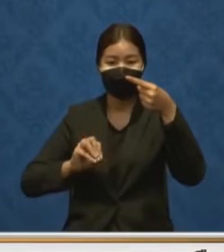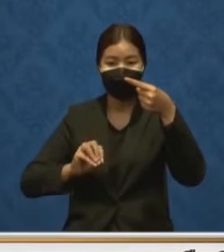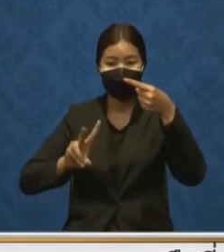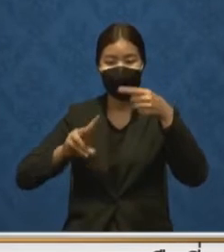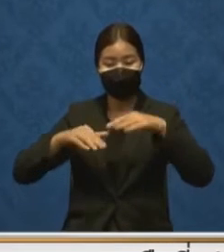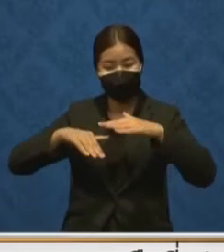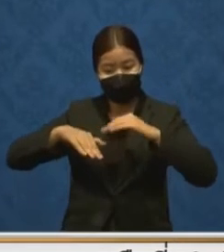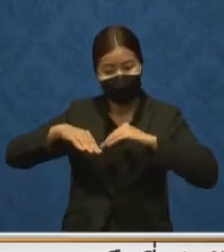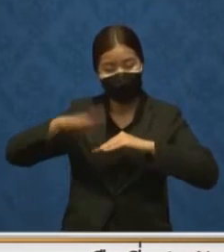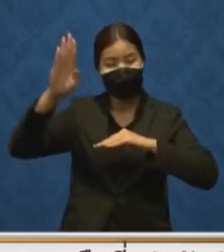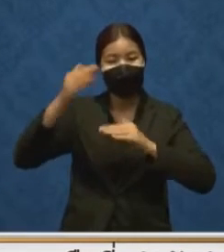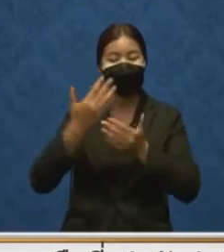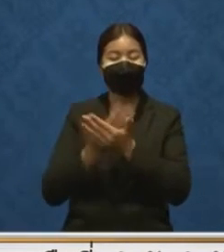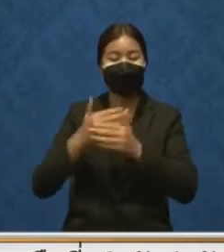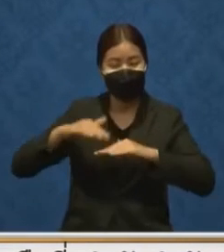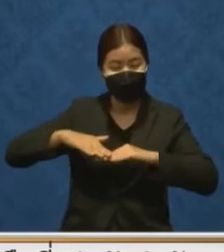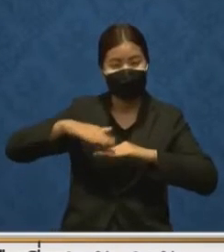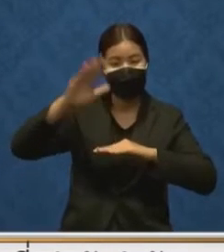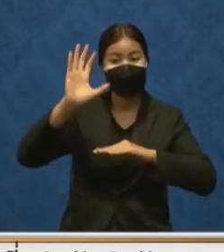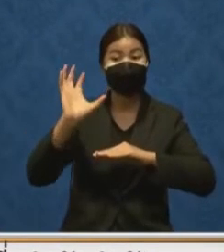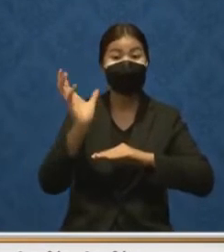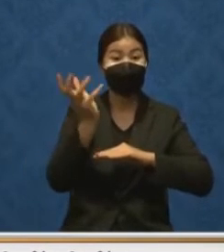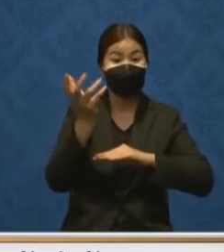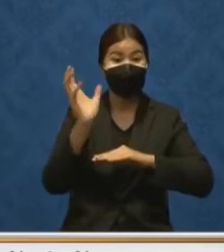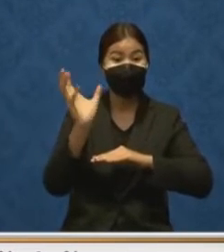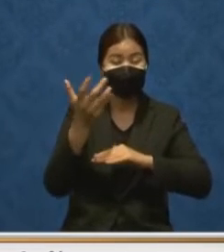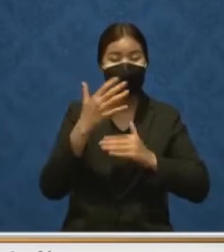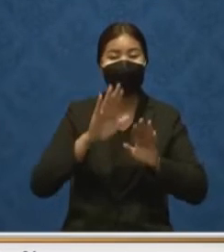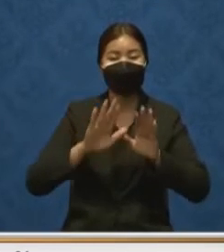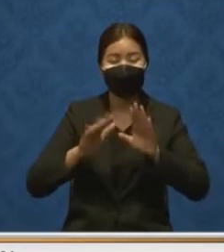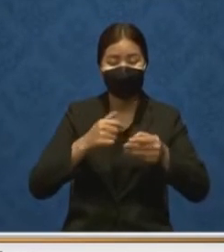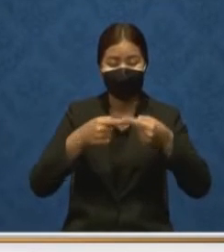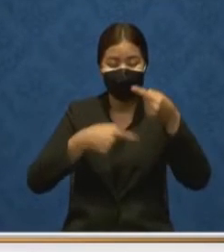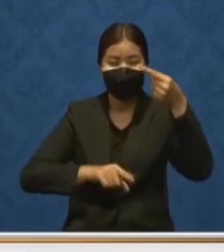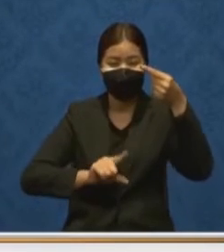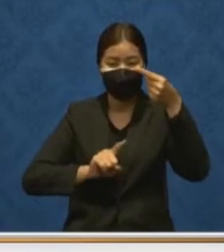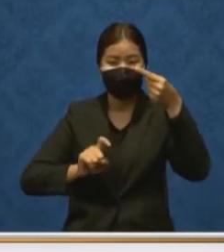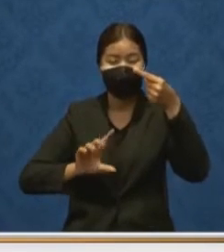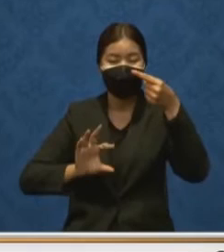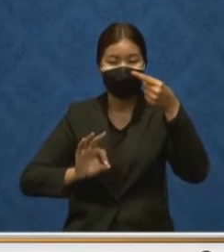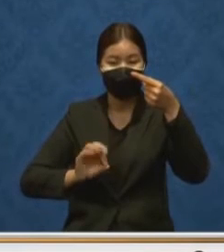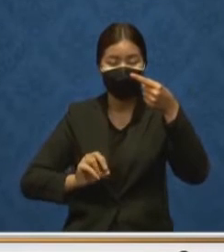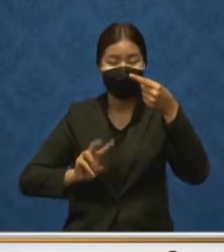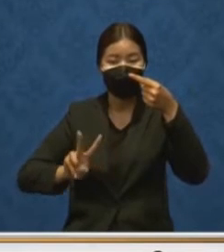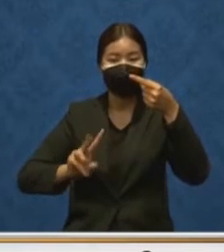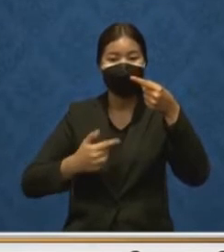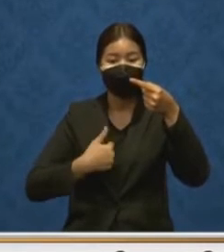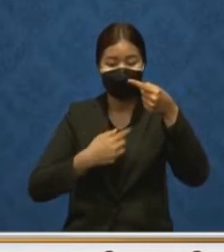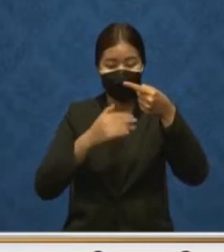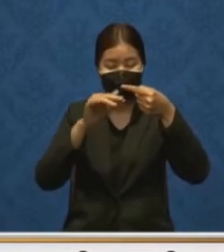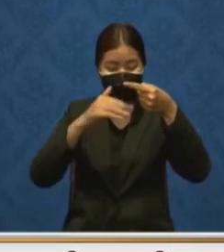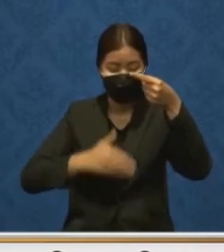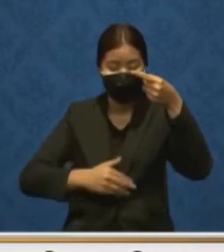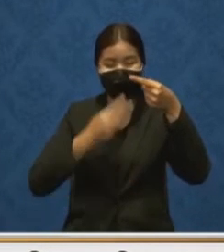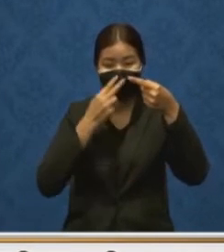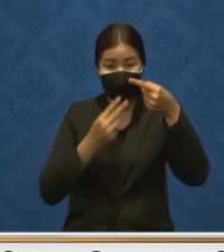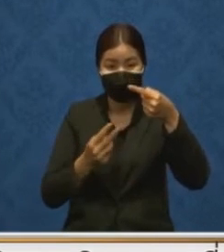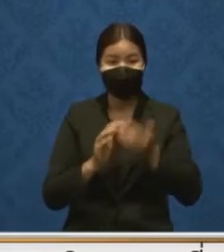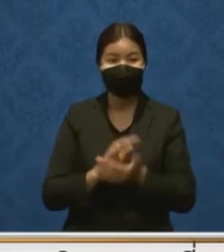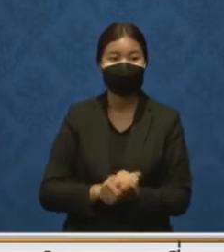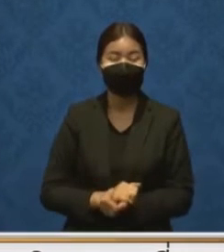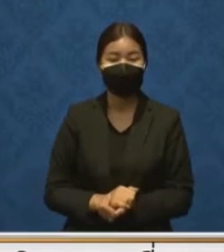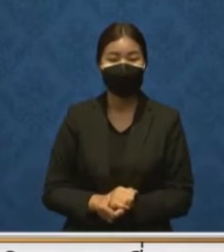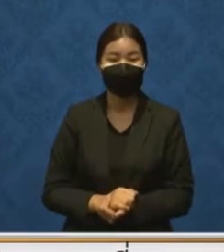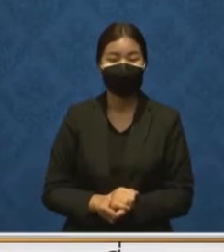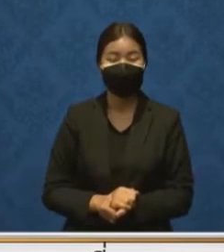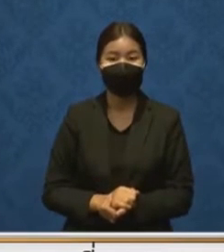ูงกวาเราในโลกเมื่อเทียบ 192 ประเทศ อันนี้ก็คือภาพที่ขอนิยากราบเรีนกัท่านประทาน